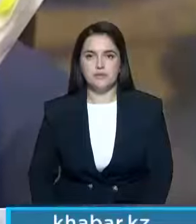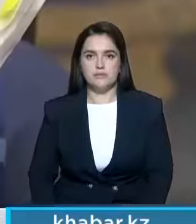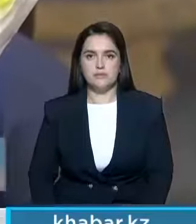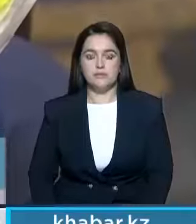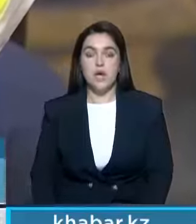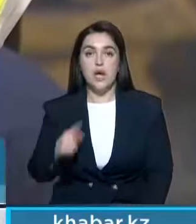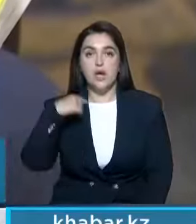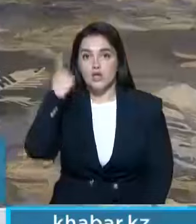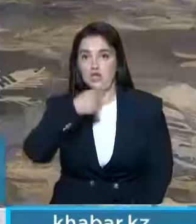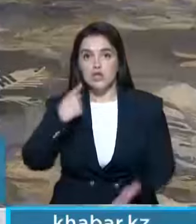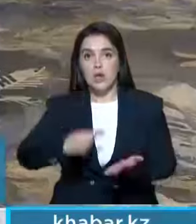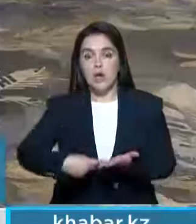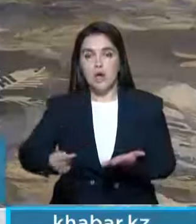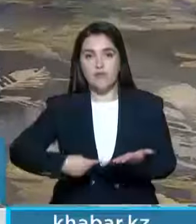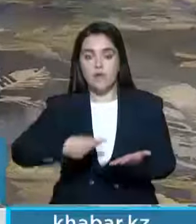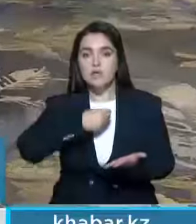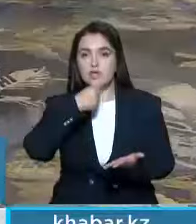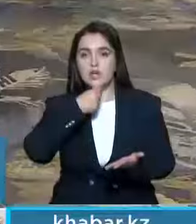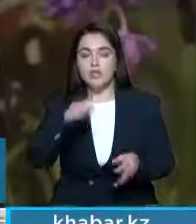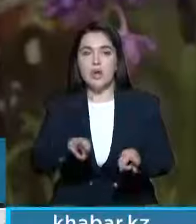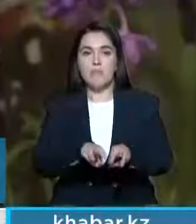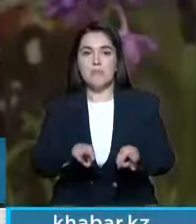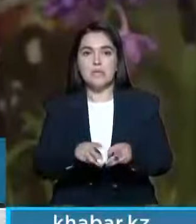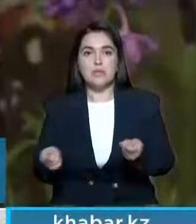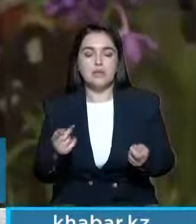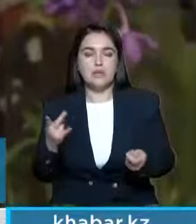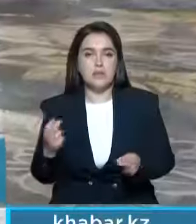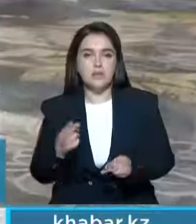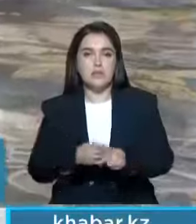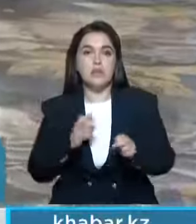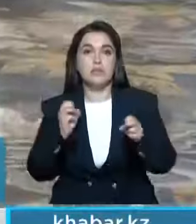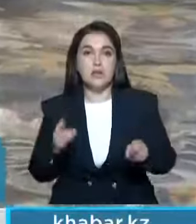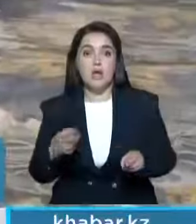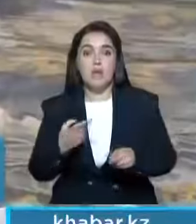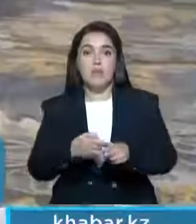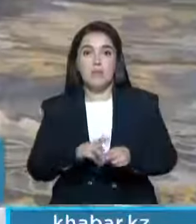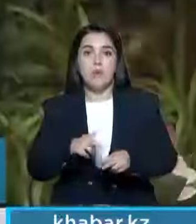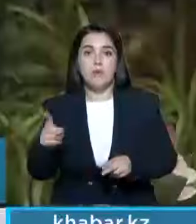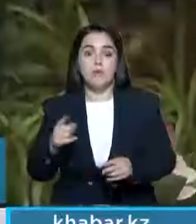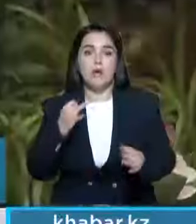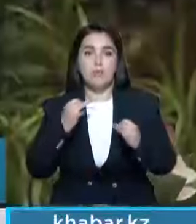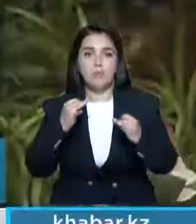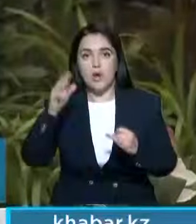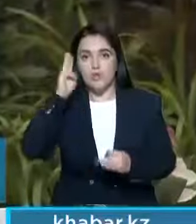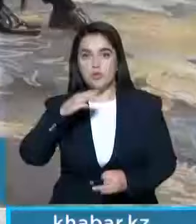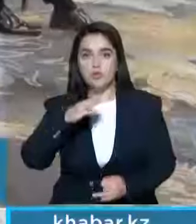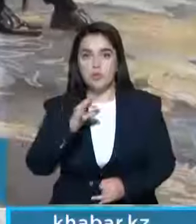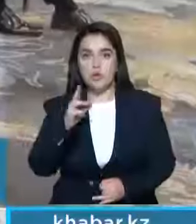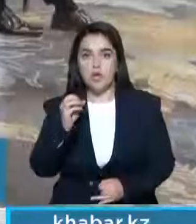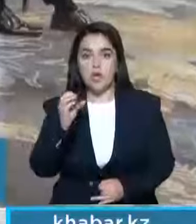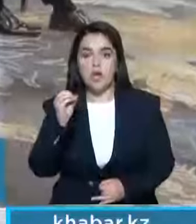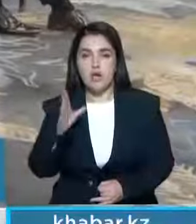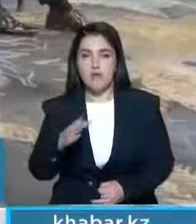Личный автограф для старшего министра, координирующего министра нацбезопасности. Преодоление очерки дипломата Касым-Жомарта Токаева на полке